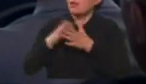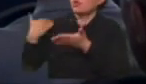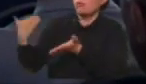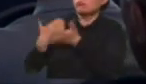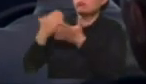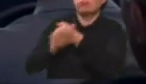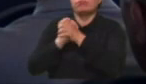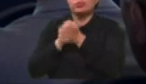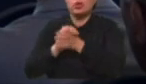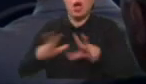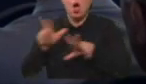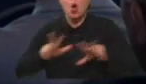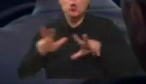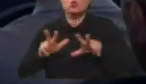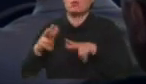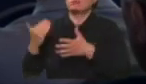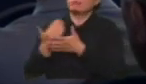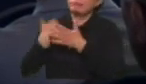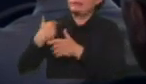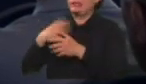pomocy przyjaciół, rodziny, z podwózki,